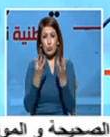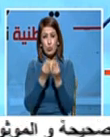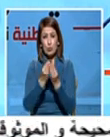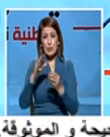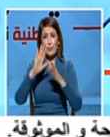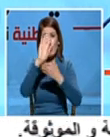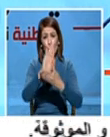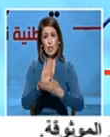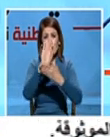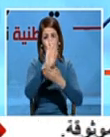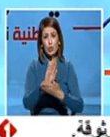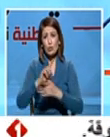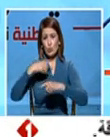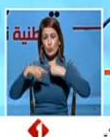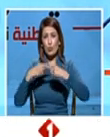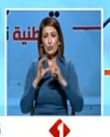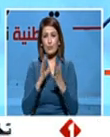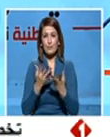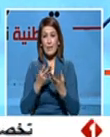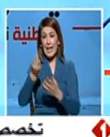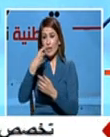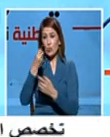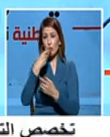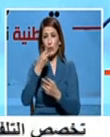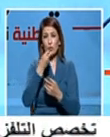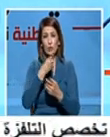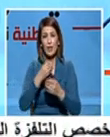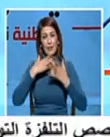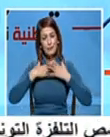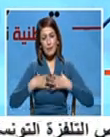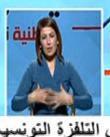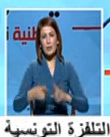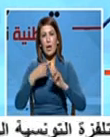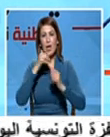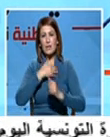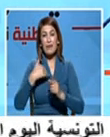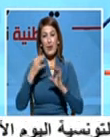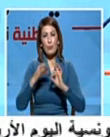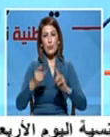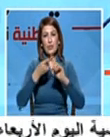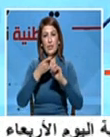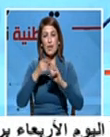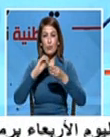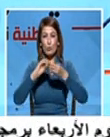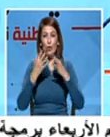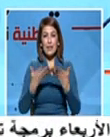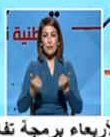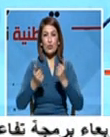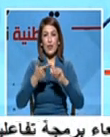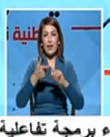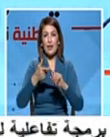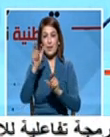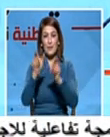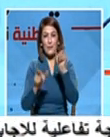الدواء اللي نجم يفرهدها في الظرف معناتها هذيك وما تنجمش معناتها يا معناتها مشكله. دونك بالنسبه لي